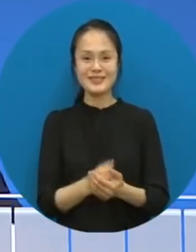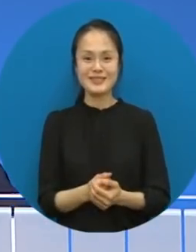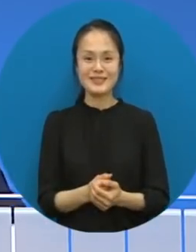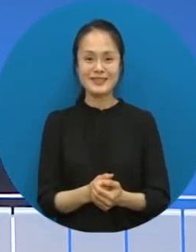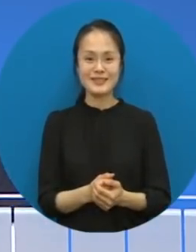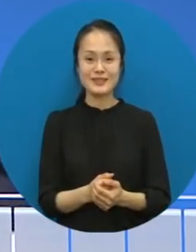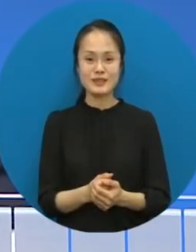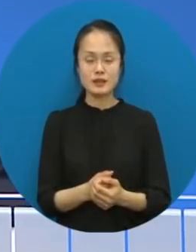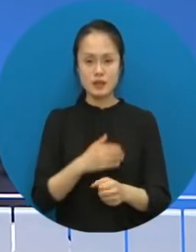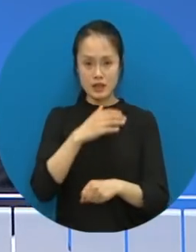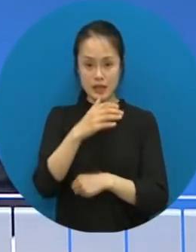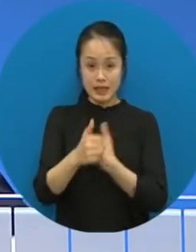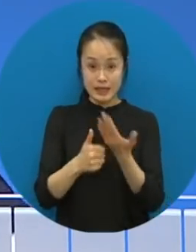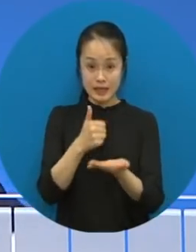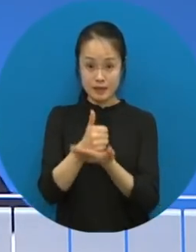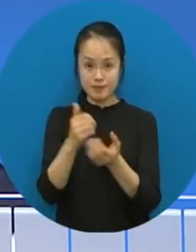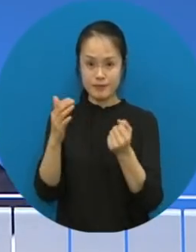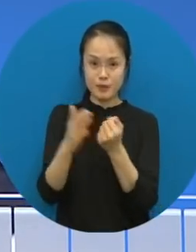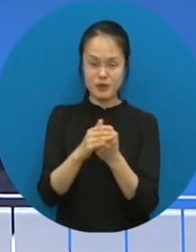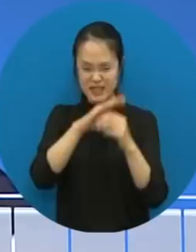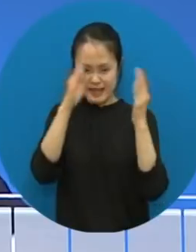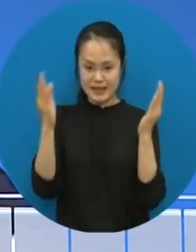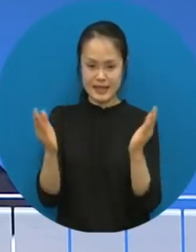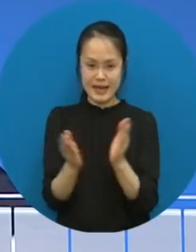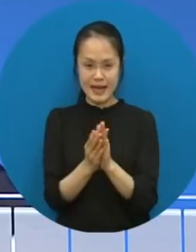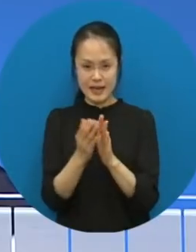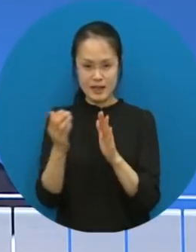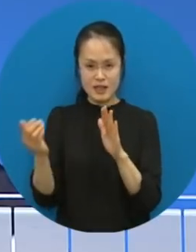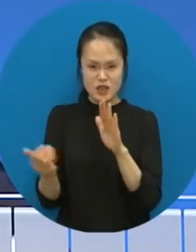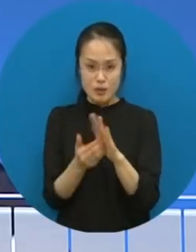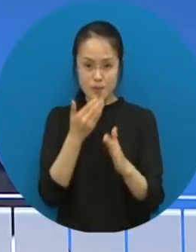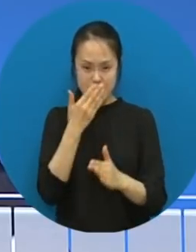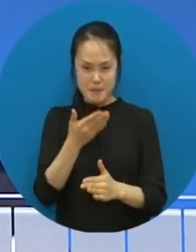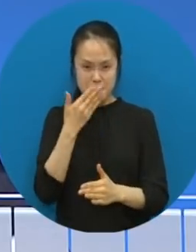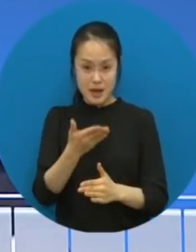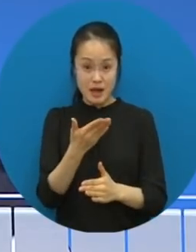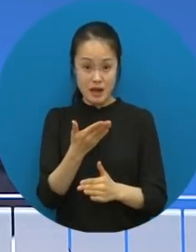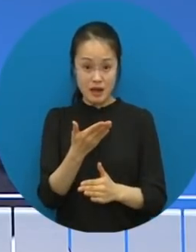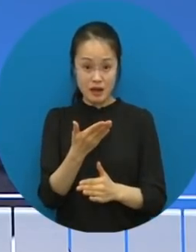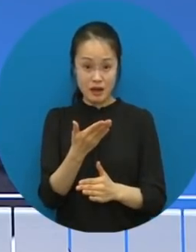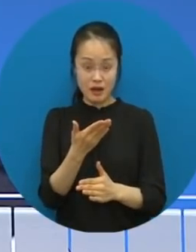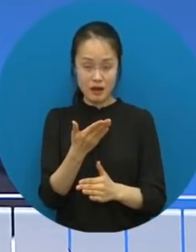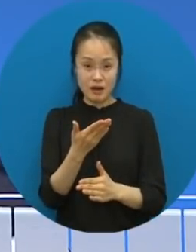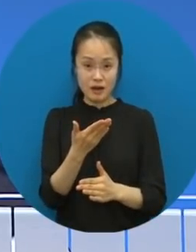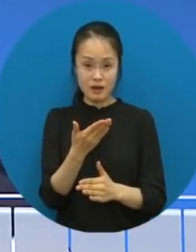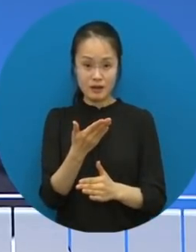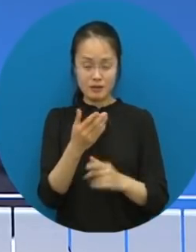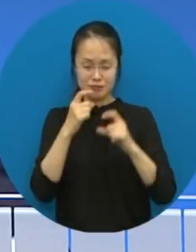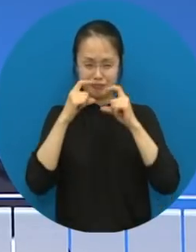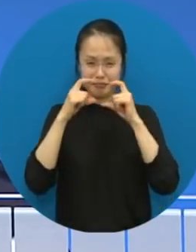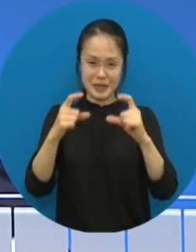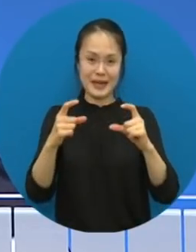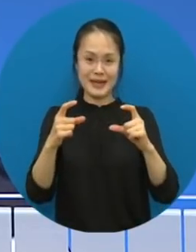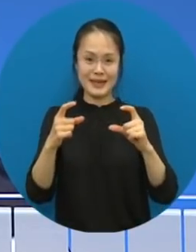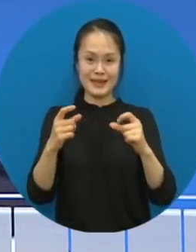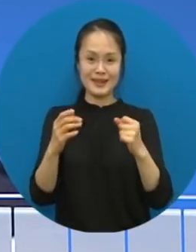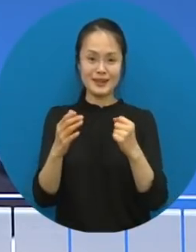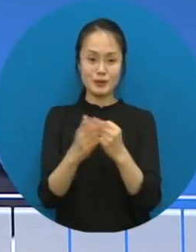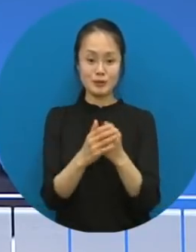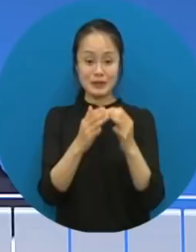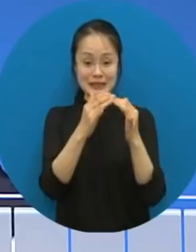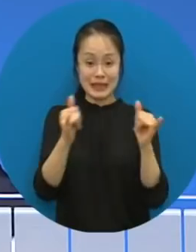하나님이면 다 됩니다 라고 소리쳤더니 모든 사람들이 바라보게 하시더라고요. 정말인가